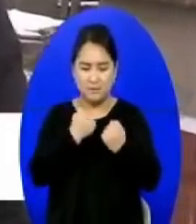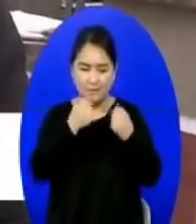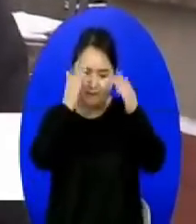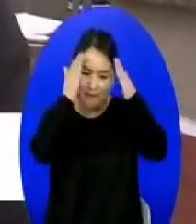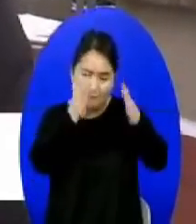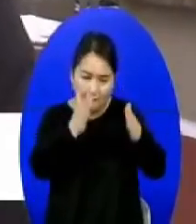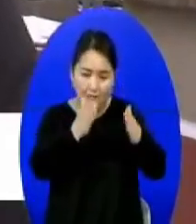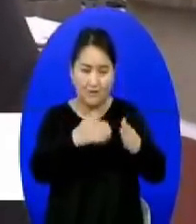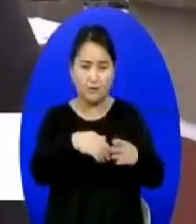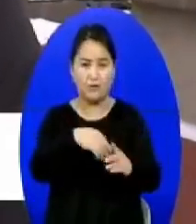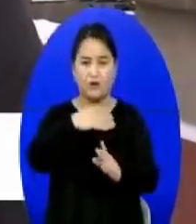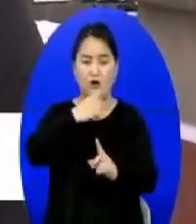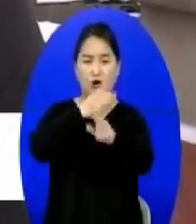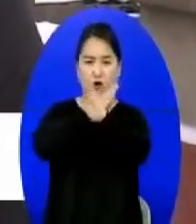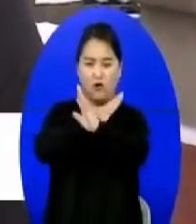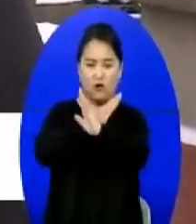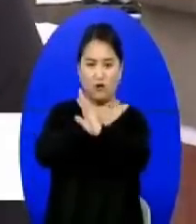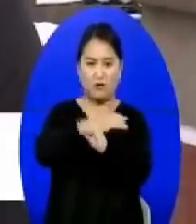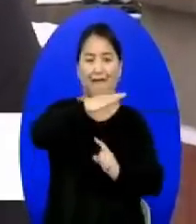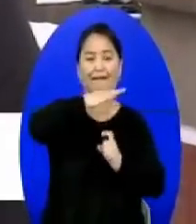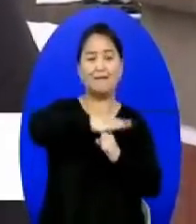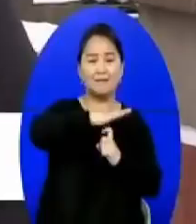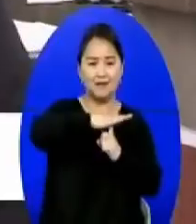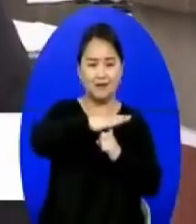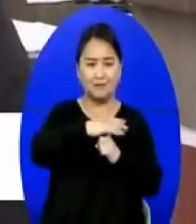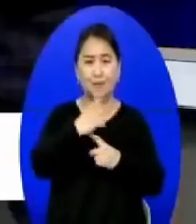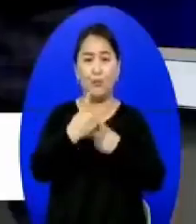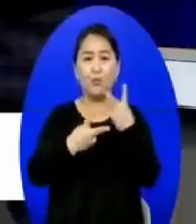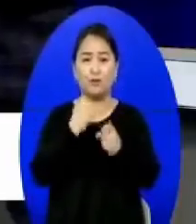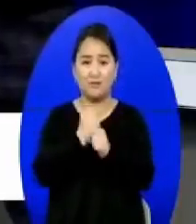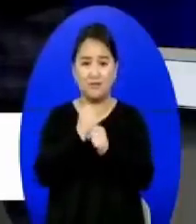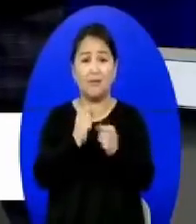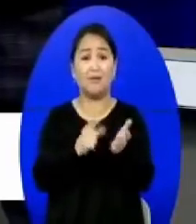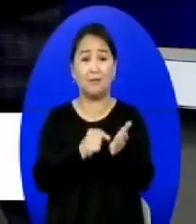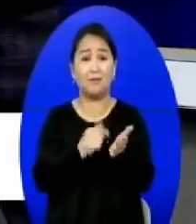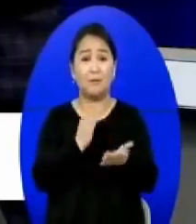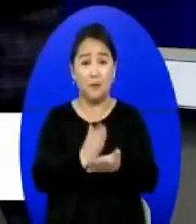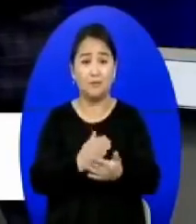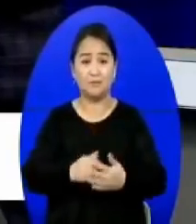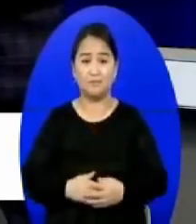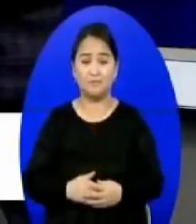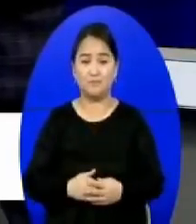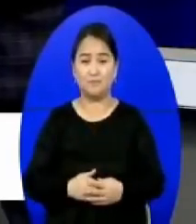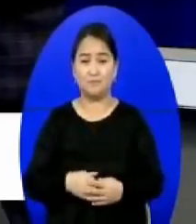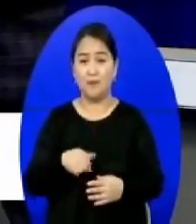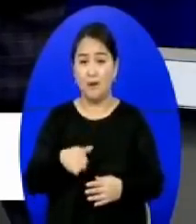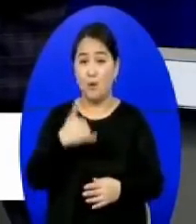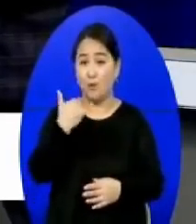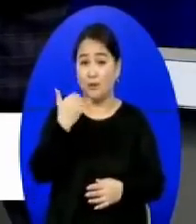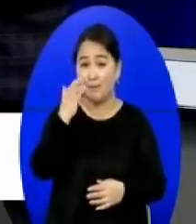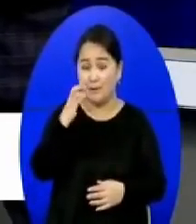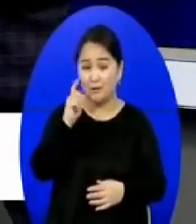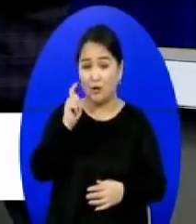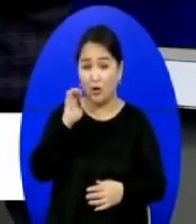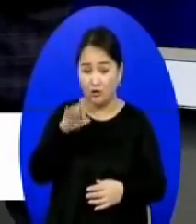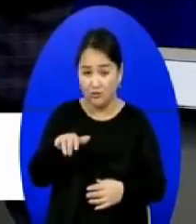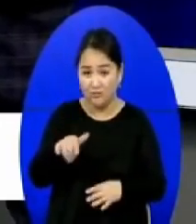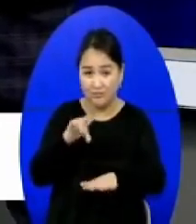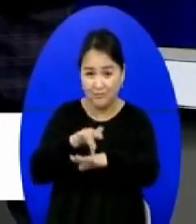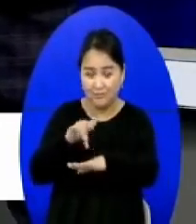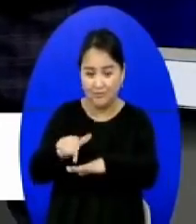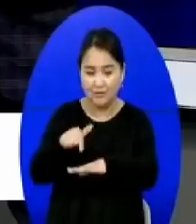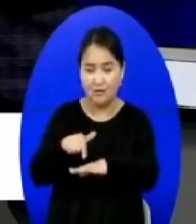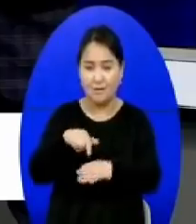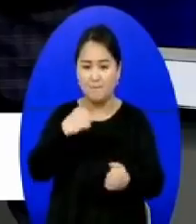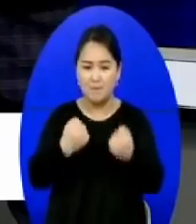одоо хориглох хязгаарлалтуудаа хэрэгжүүлэхээс өөр аргагүй байна. За дахиад хэлээ яг манай нийт Улаанбаатар хотод явж байгаа нийт